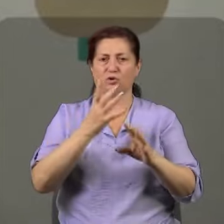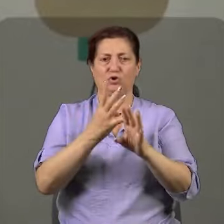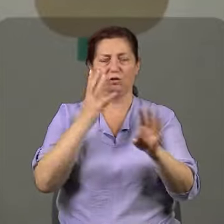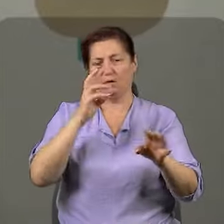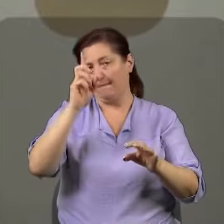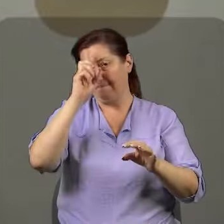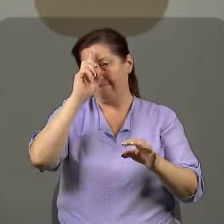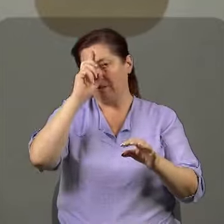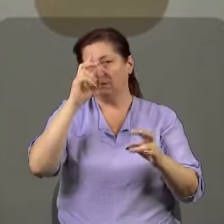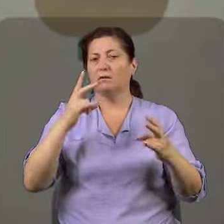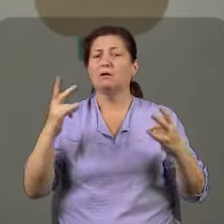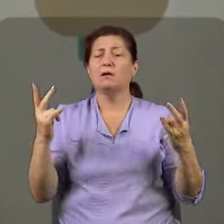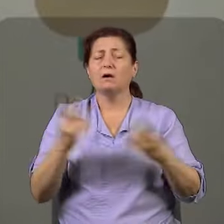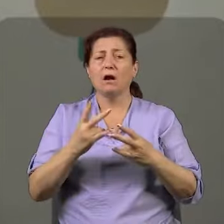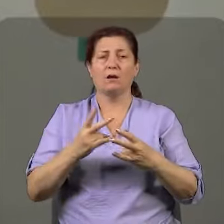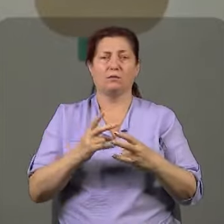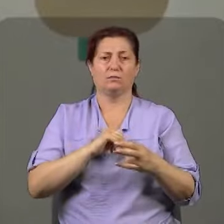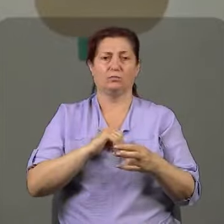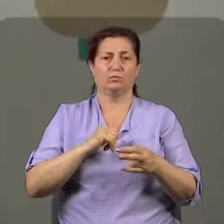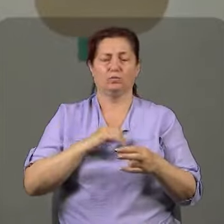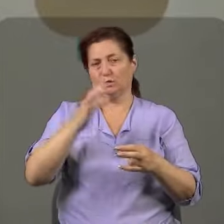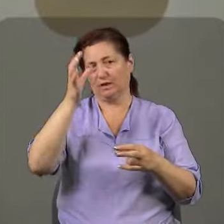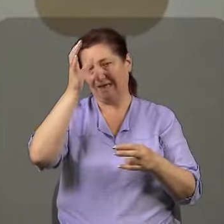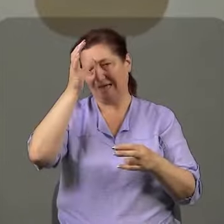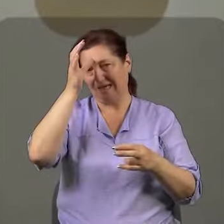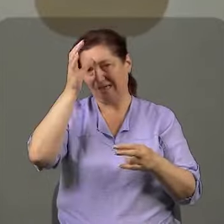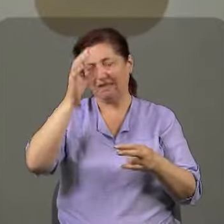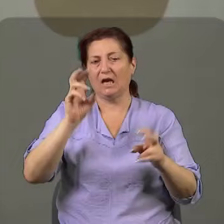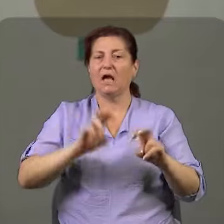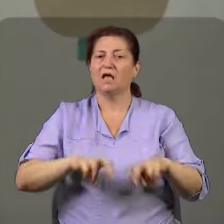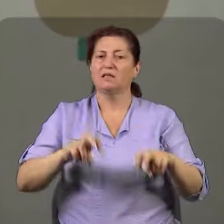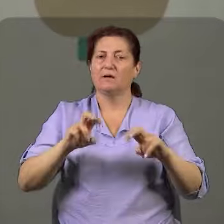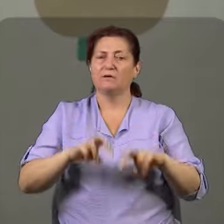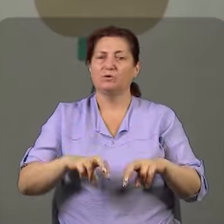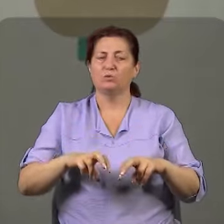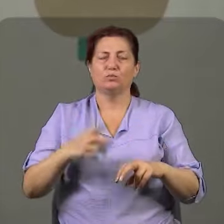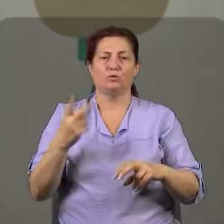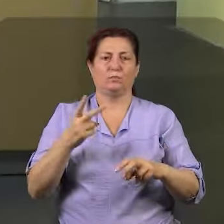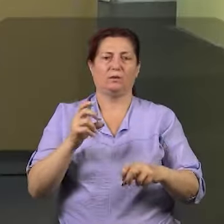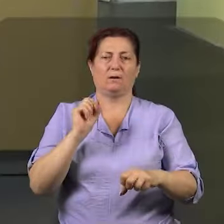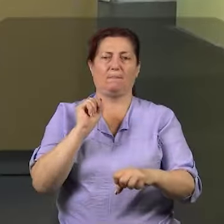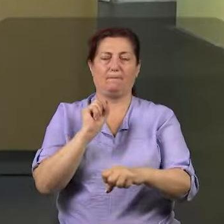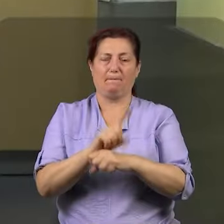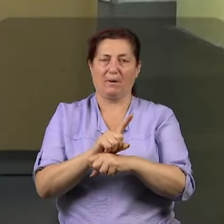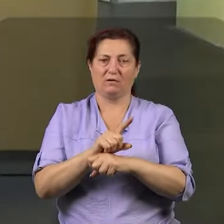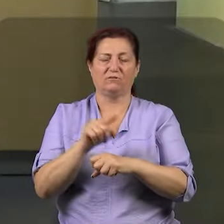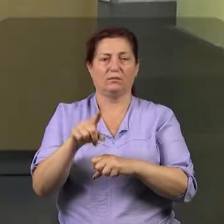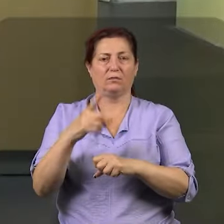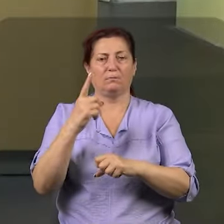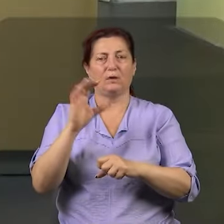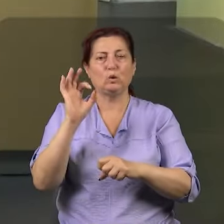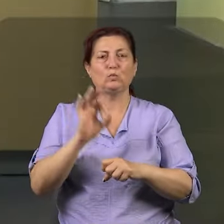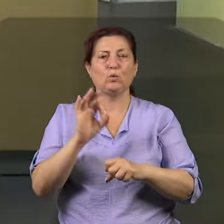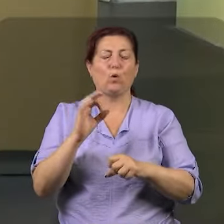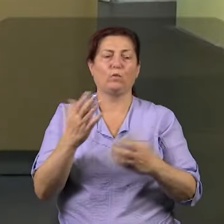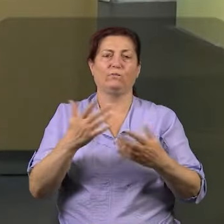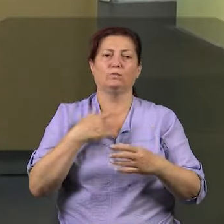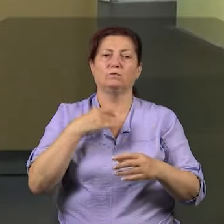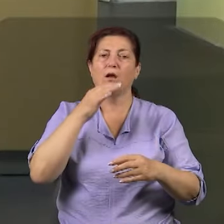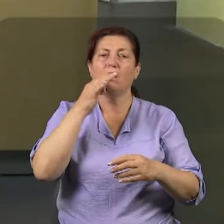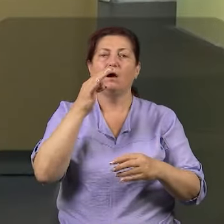պետական կարիքներից բխող գիտական հետազոտությունների փորձական մշակումներ պատվիրել, եւ այն 1%-ը, որ մենք անդադար ասում ենք, հա,